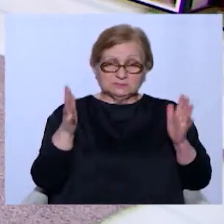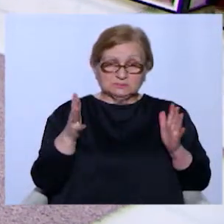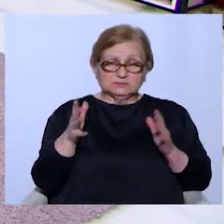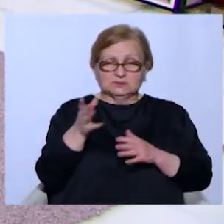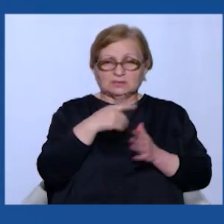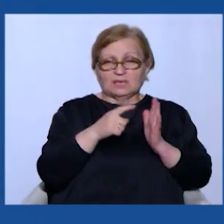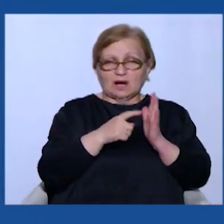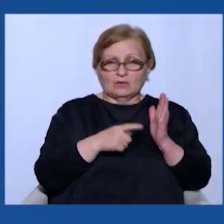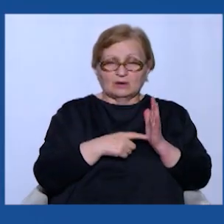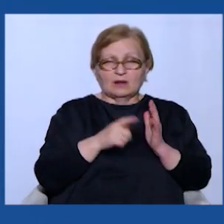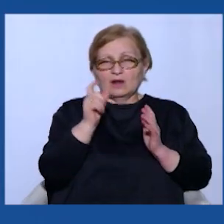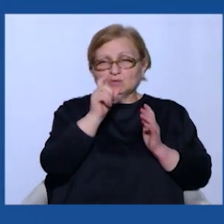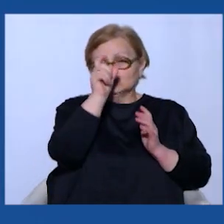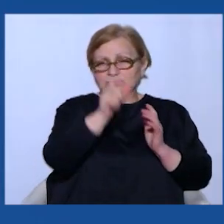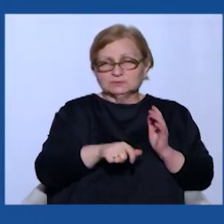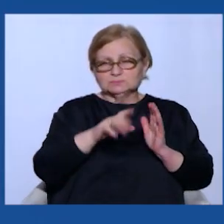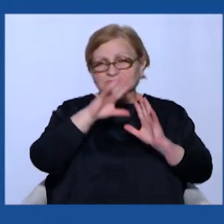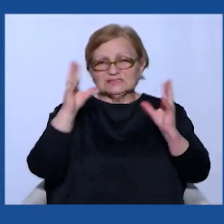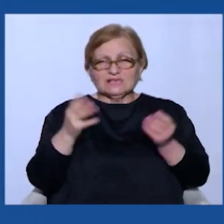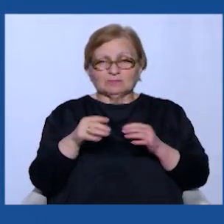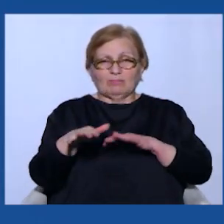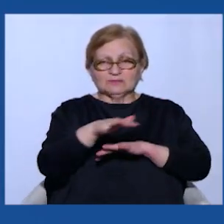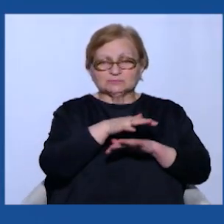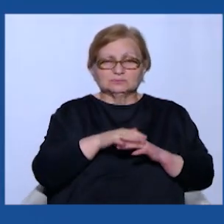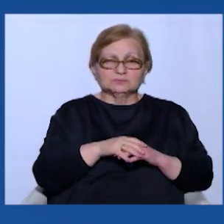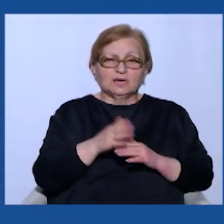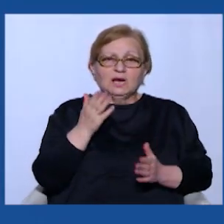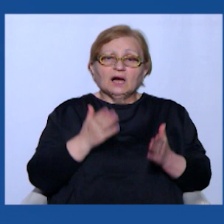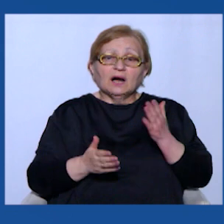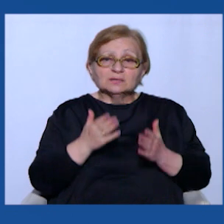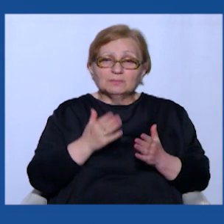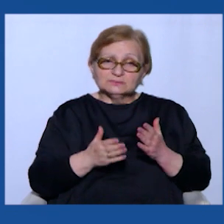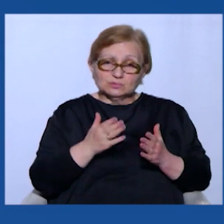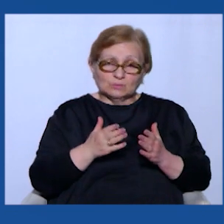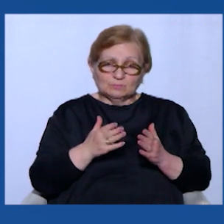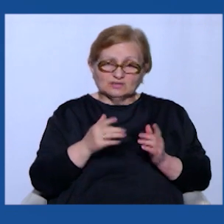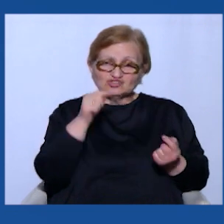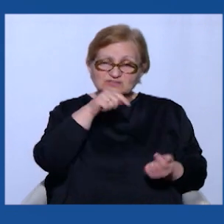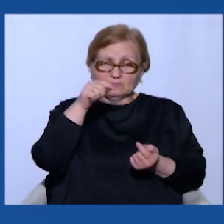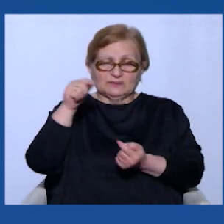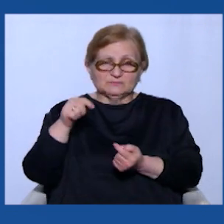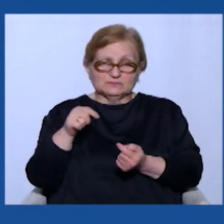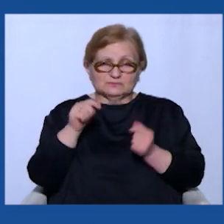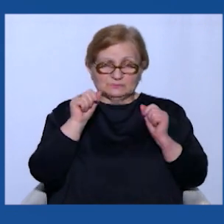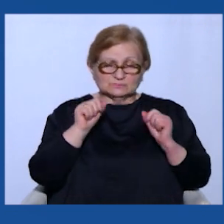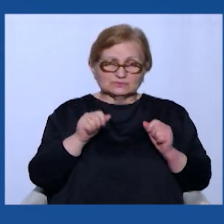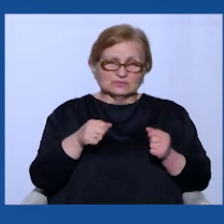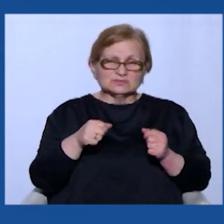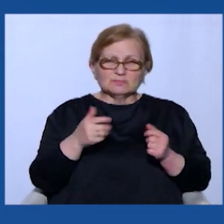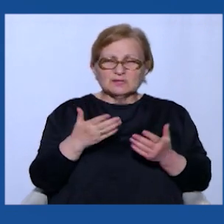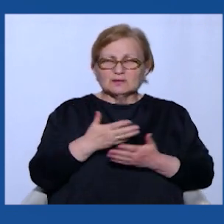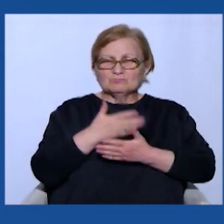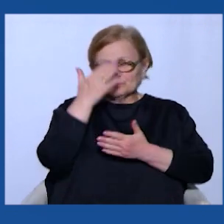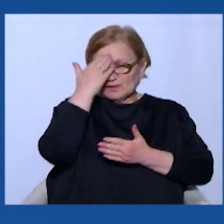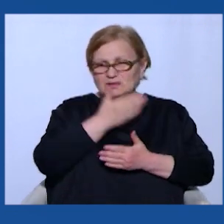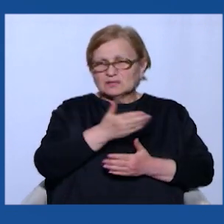ფართობზე, ან ლურჯი ზოლის ფართობი გაყოფილი მთლიან ფართობზე. შესაბამისად, ალბათობა შეიძლება განზოგადდეს ალბათობის